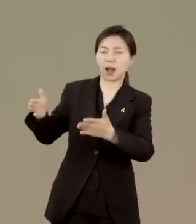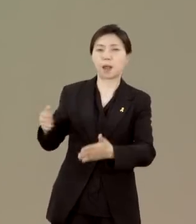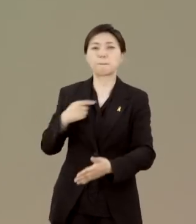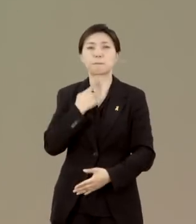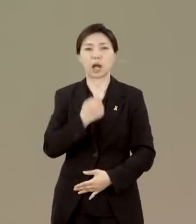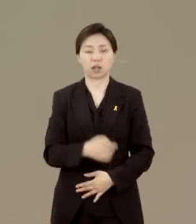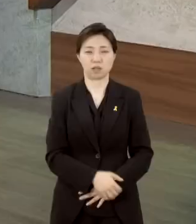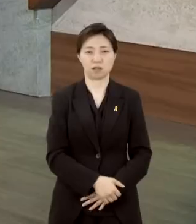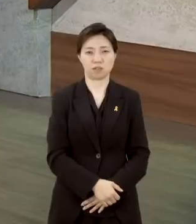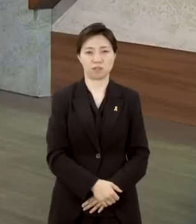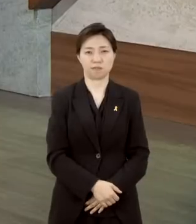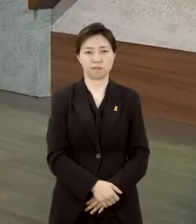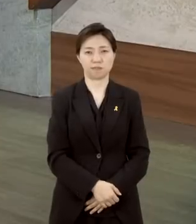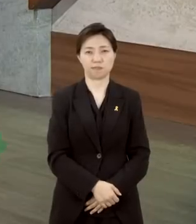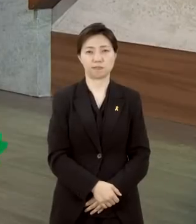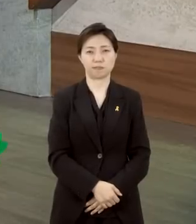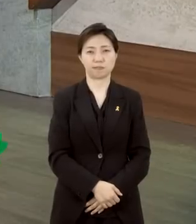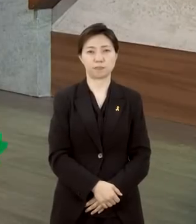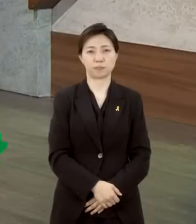내뿜어요